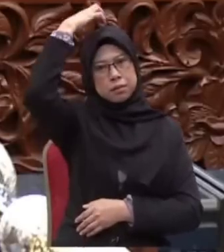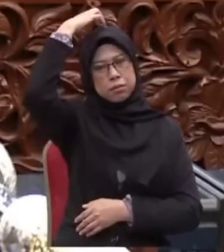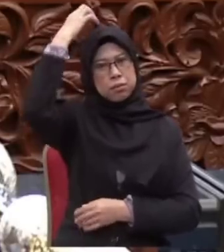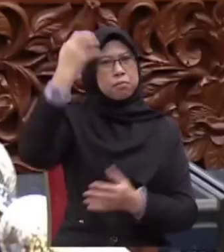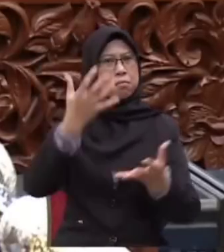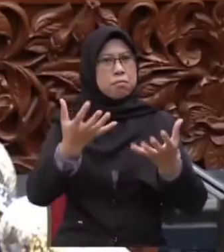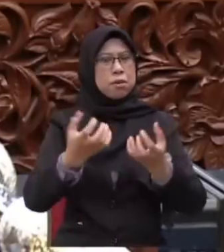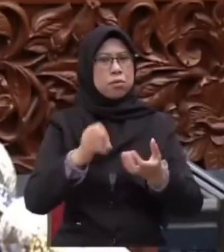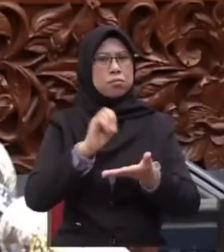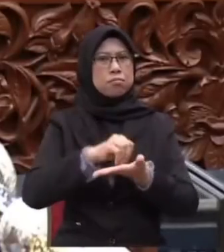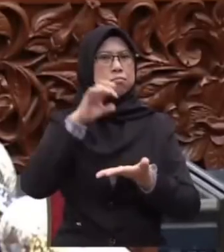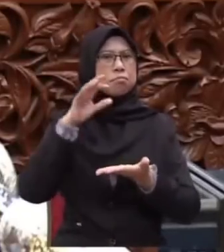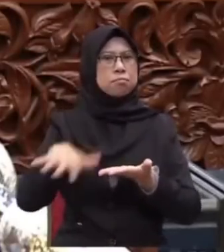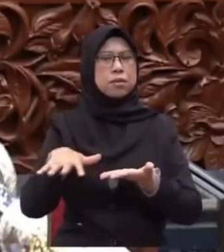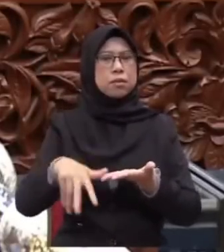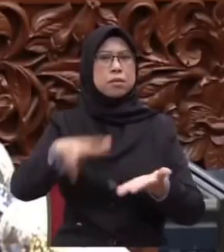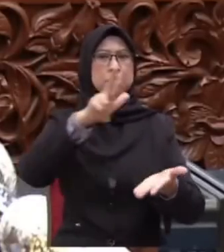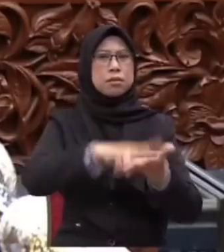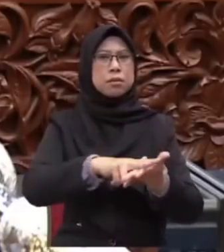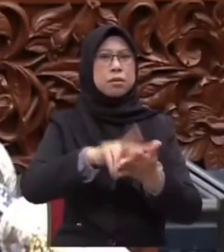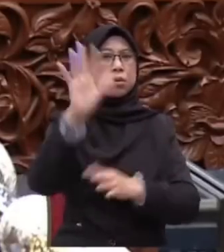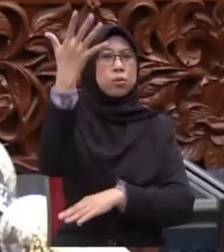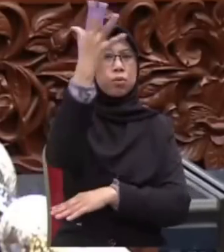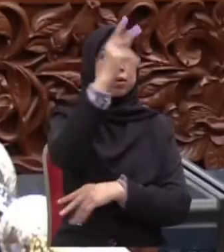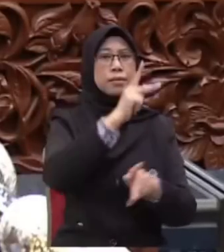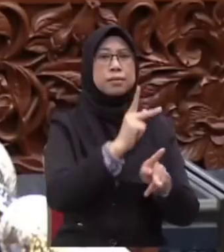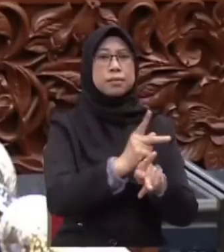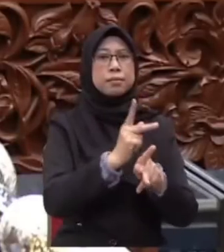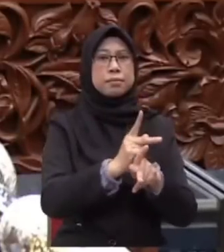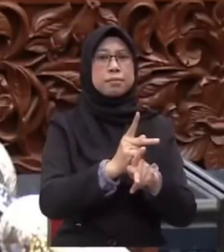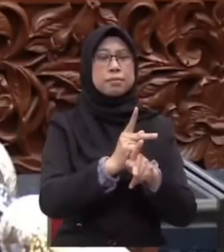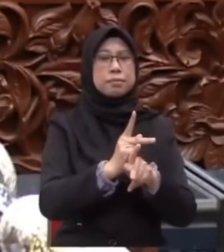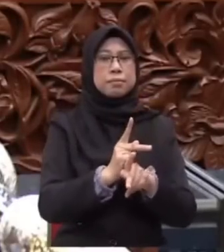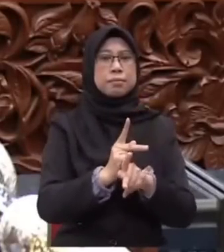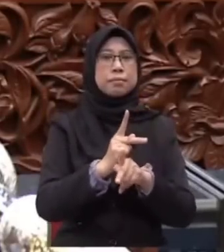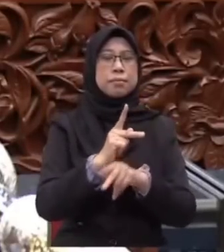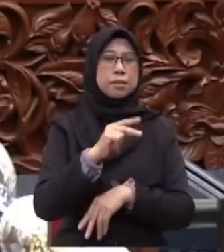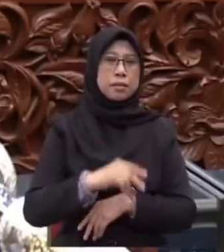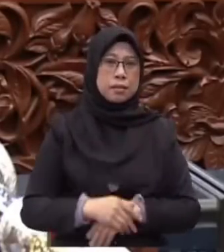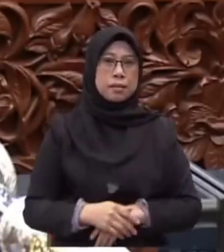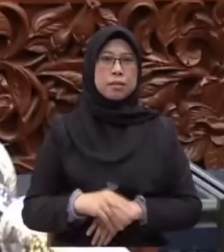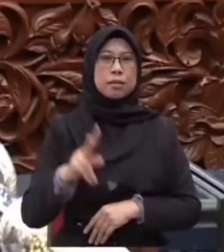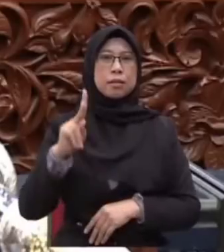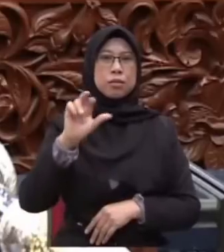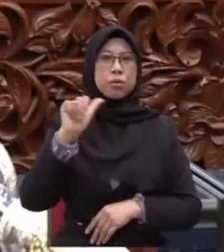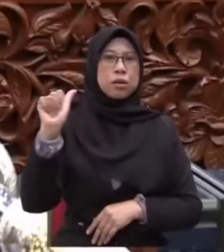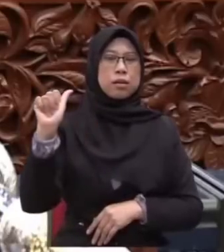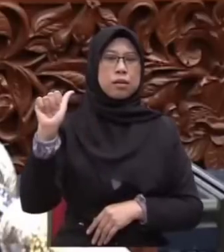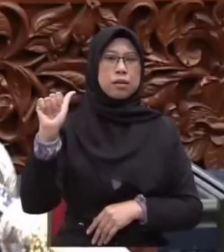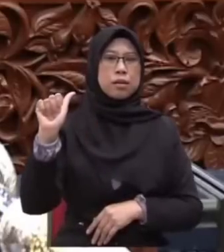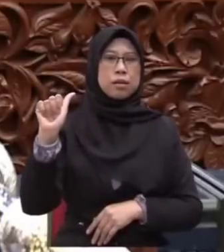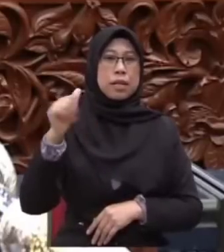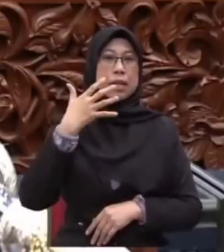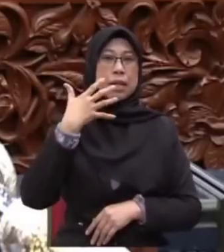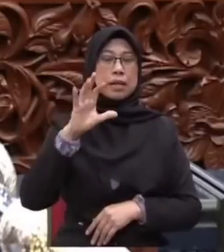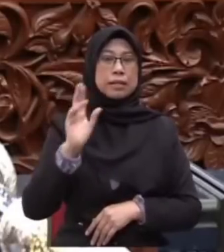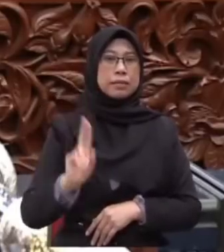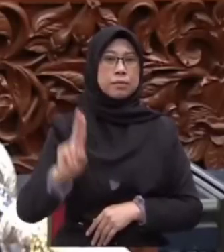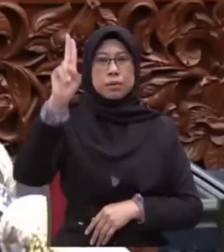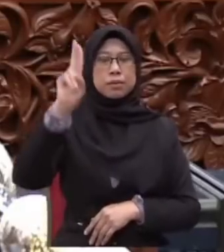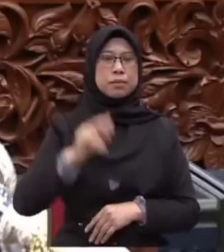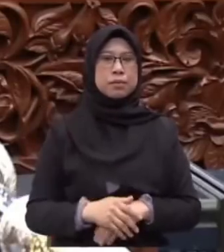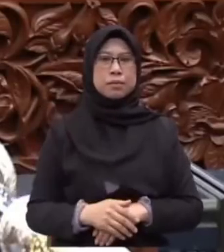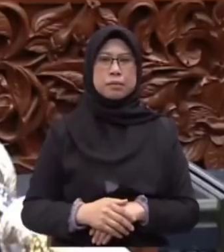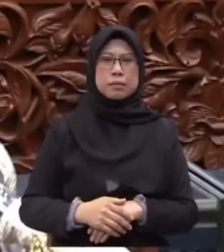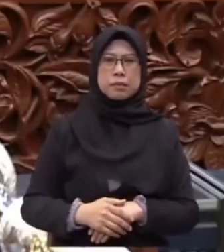untuk memasuh pewartaan hutan simpan Kuala Langat Utara. Dan ini mendapat tentangan